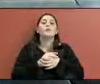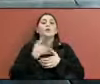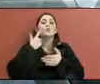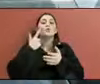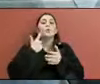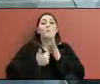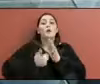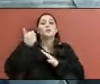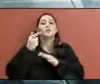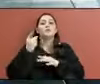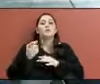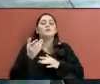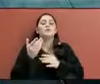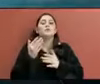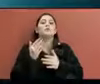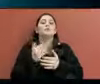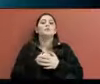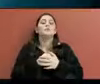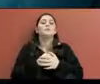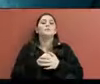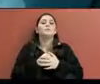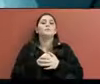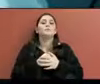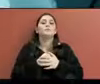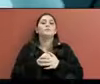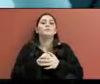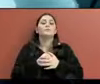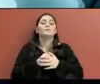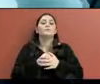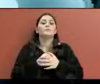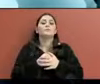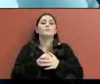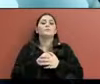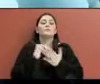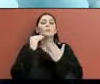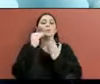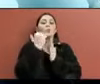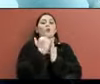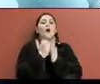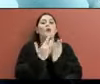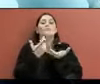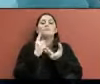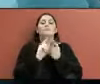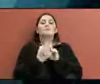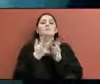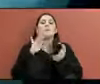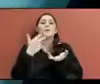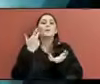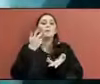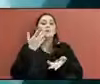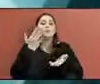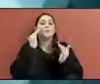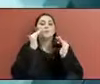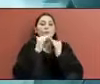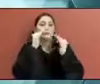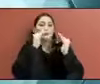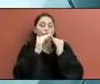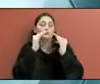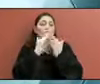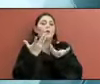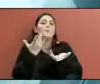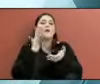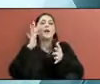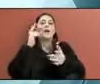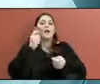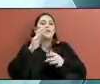çıkan tamam evet, mı? Evet, tamam mı? Kurallarına uyarak biz eğitimlerimizi tekrar planladık.